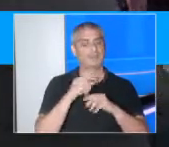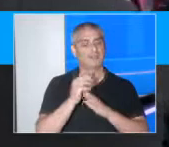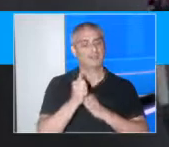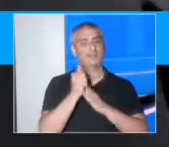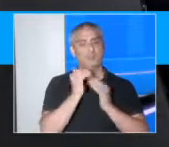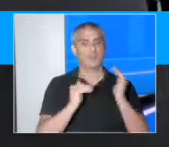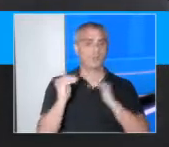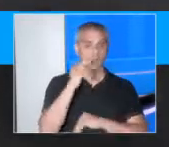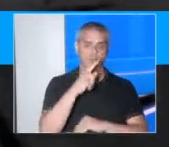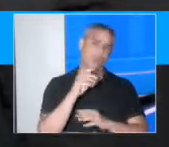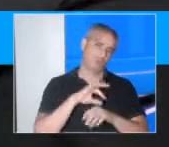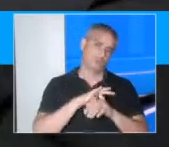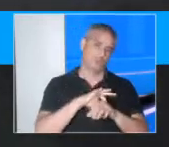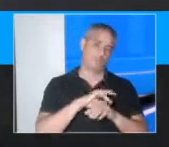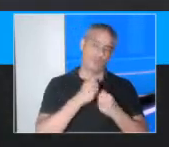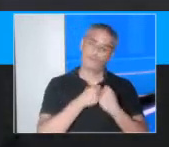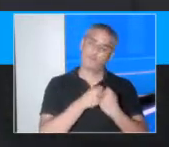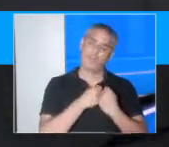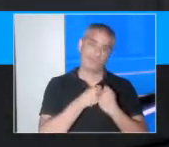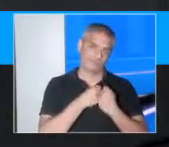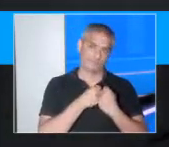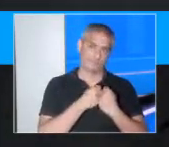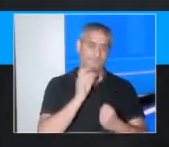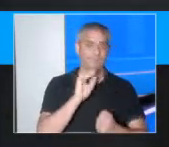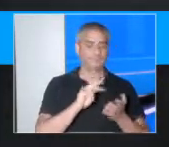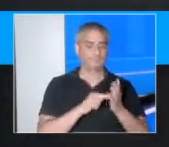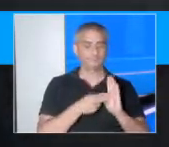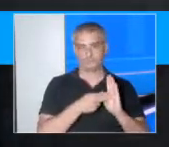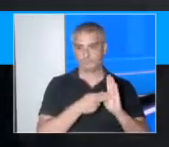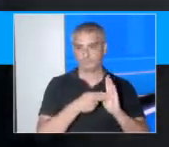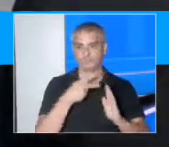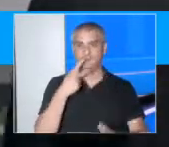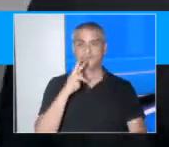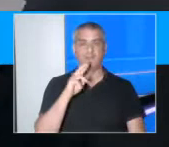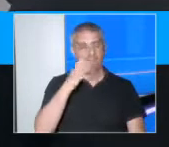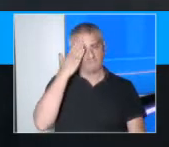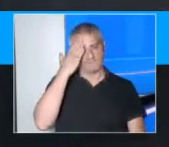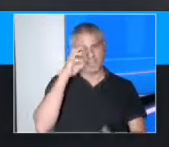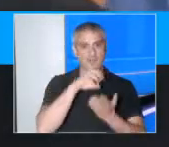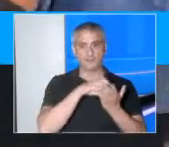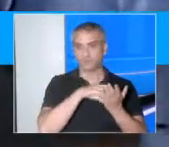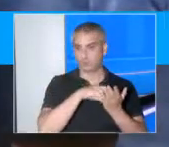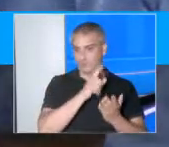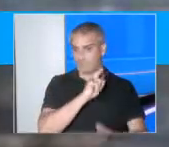העליונה, שהובילה את המאבק נגד תוכנית פראוור ולמען הכרה ביישובים הבדואים,